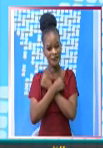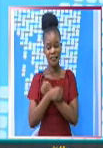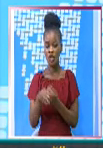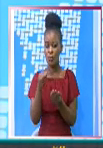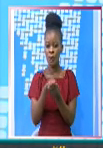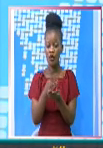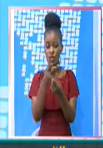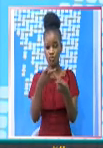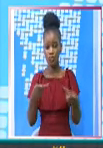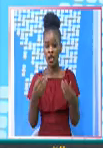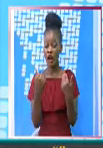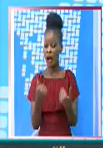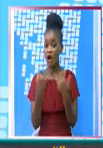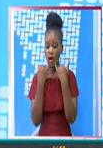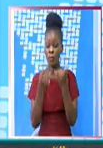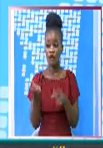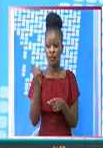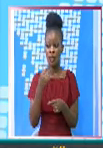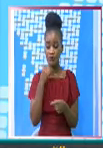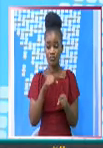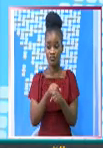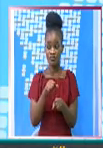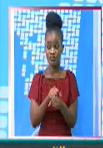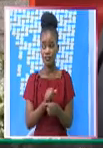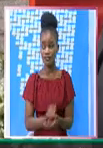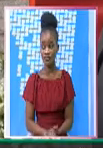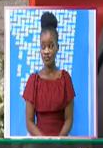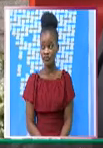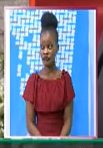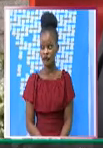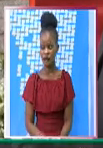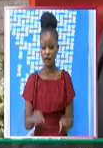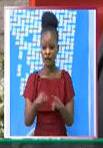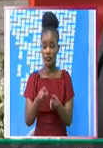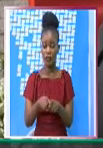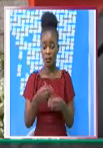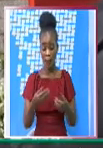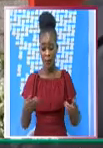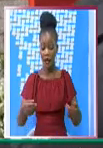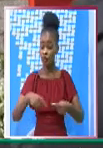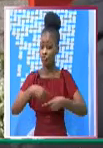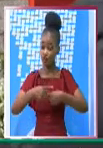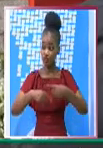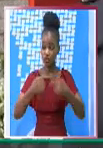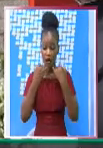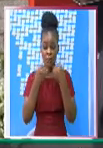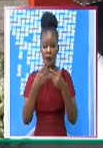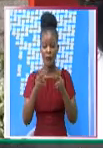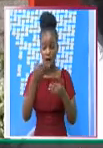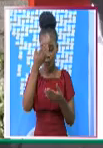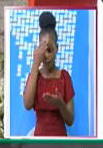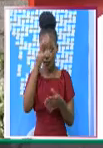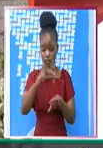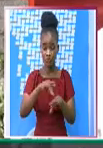okukuuma emirembe era nga ne kino kigenda kuba kikolebwa. Executive ya Children's Forum. But I learned